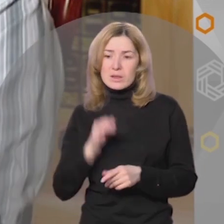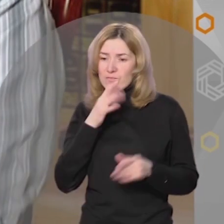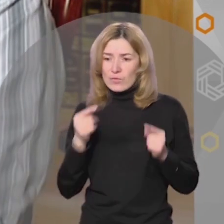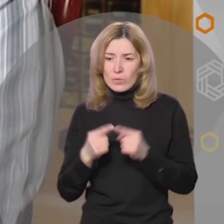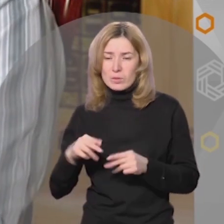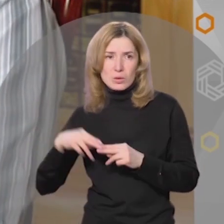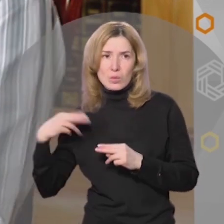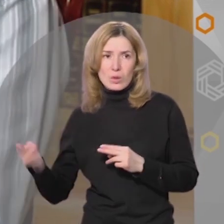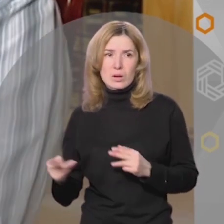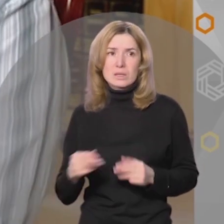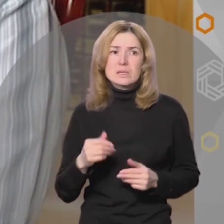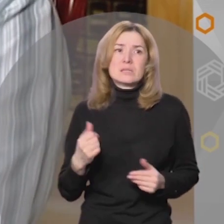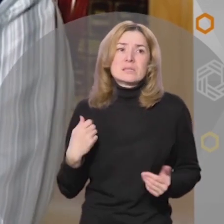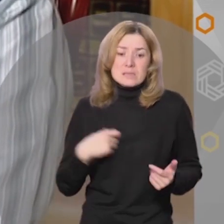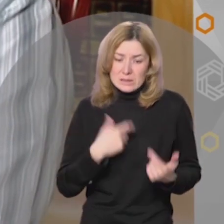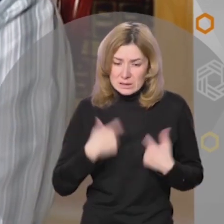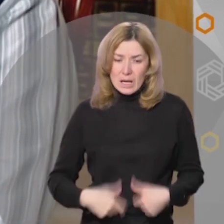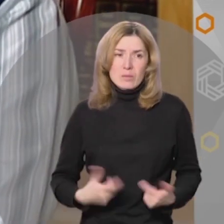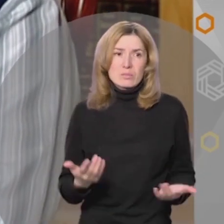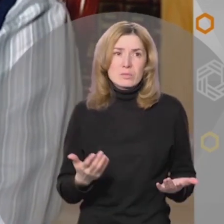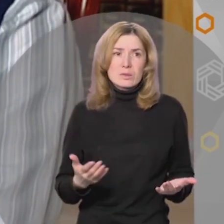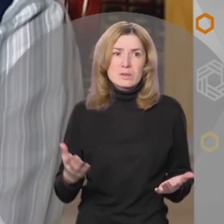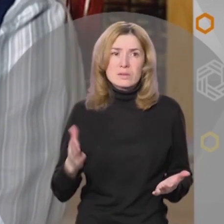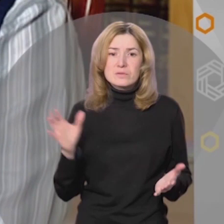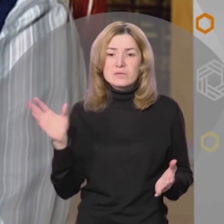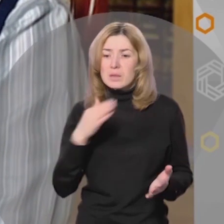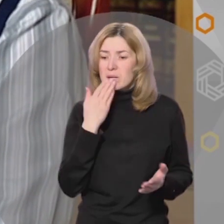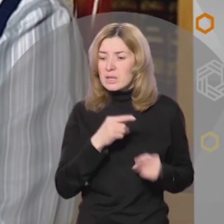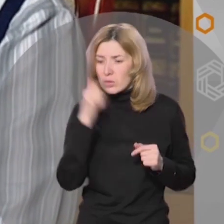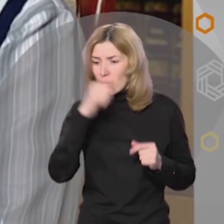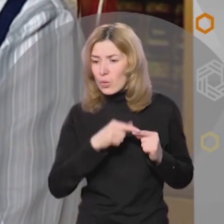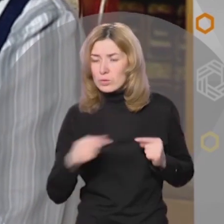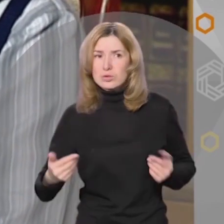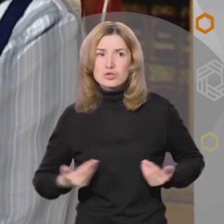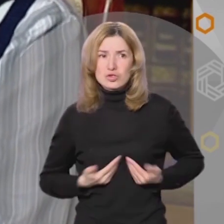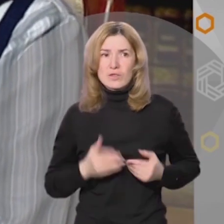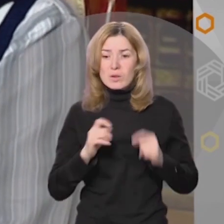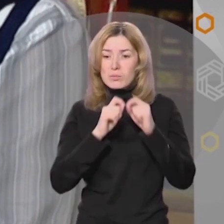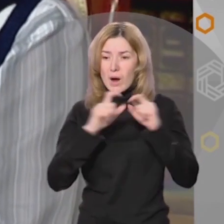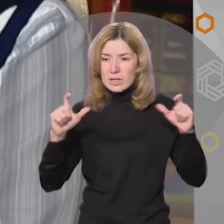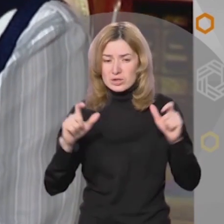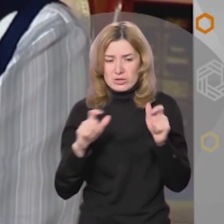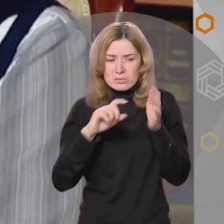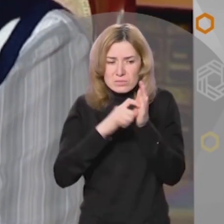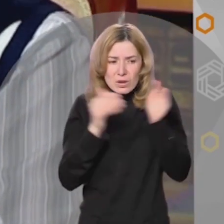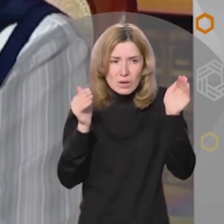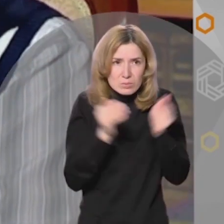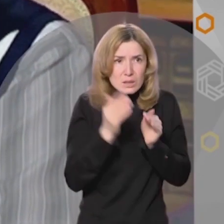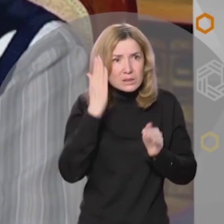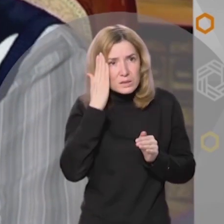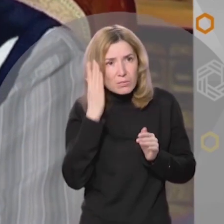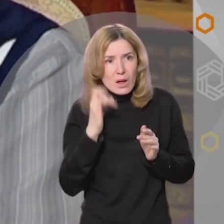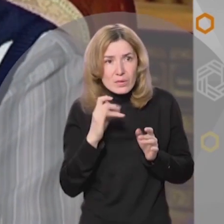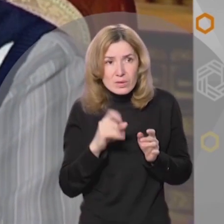вовремя. Сам Федор Петрович все последние годы жил в больничной каморке.